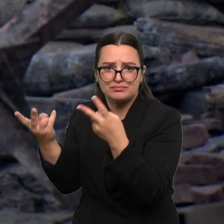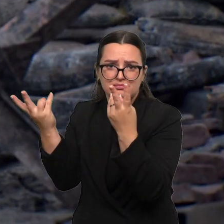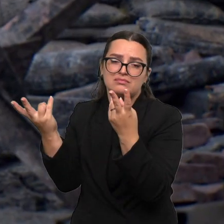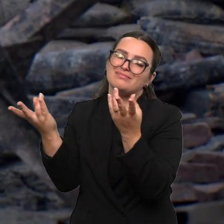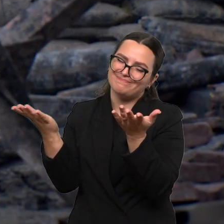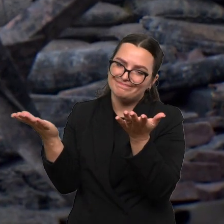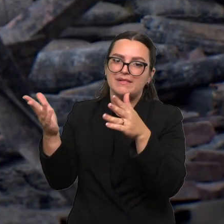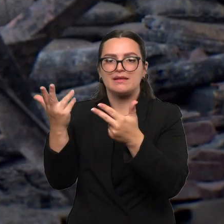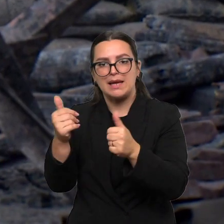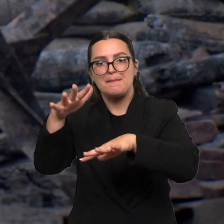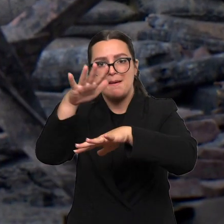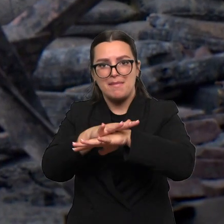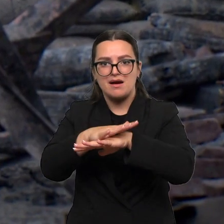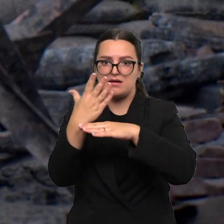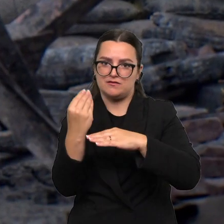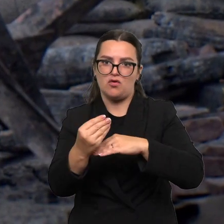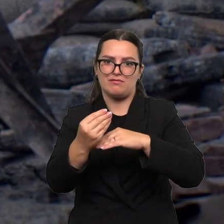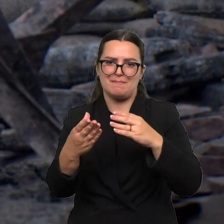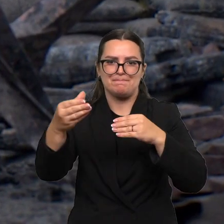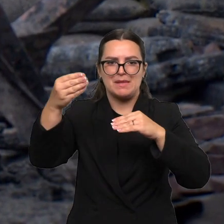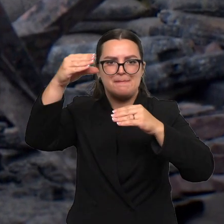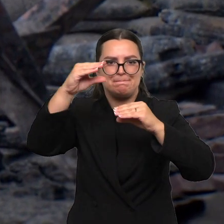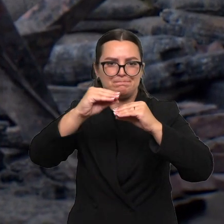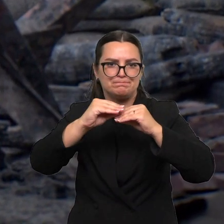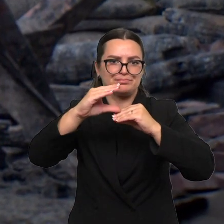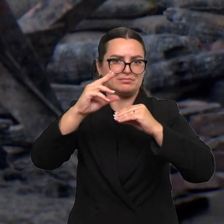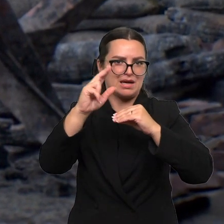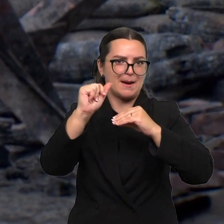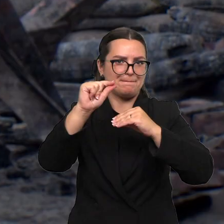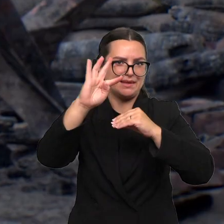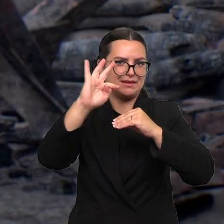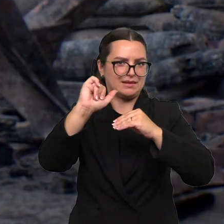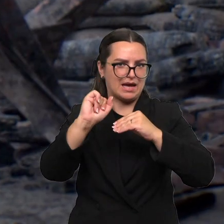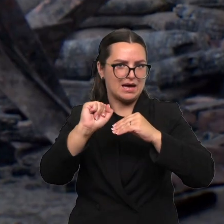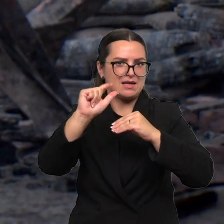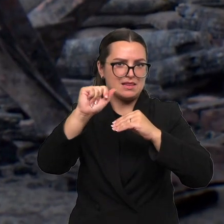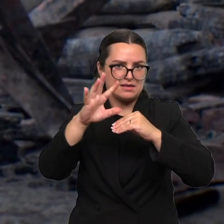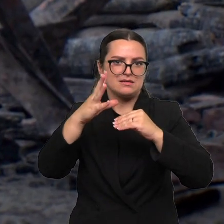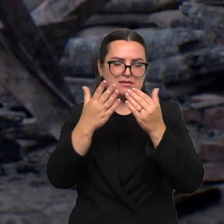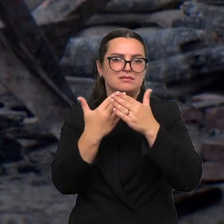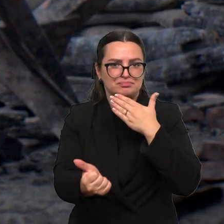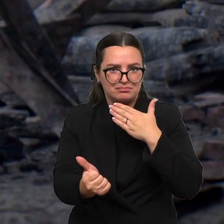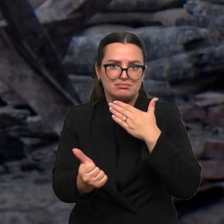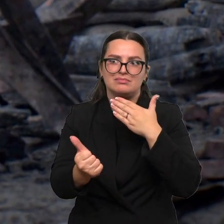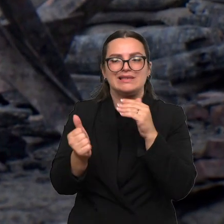bankas tiesiog prarastų savo kapitalą ir tada iškiltų, vėlgi, ar gelbėt valstybei, visuomeniai